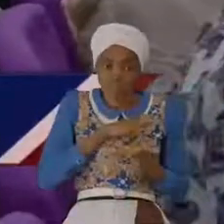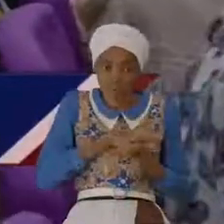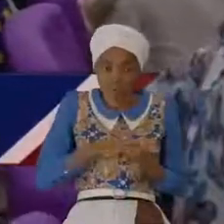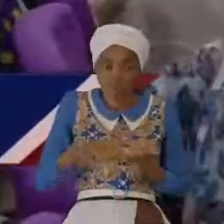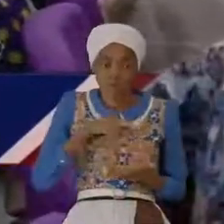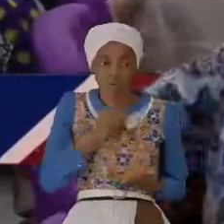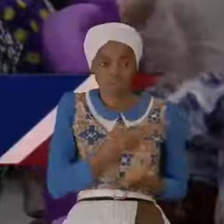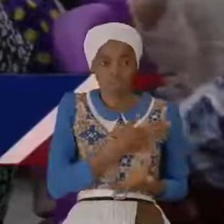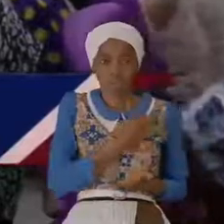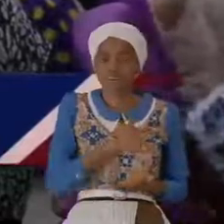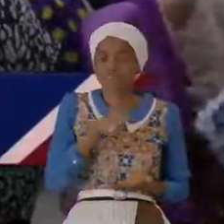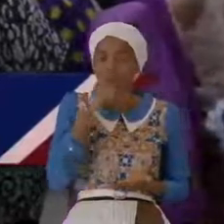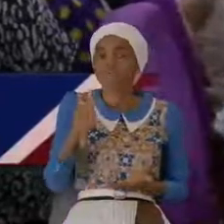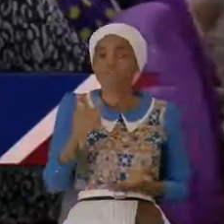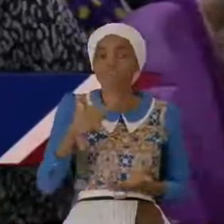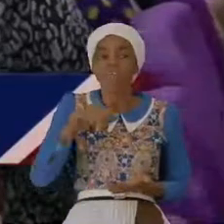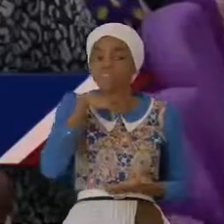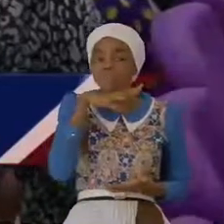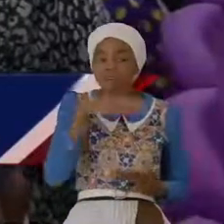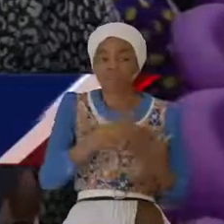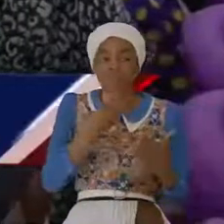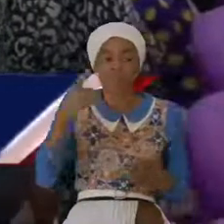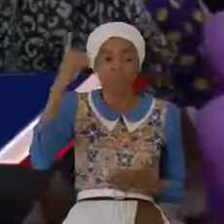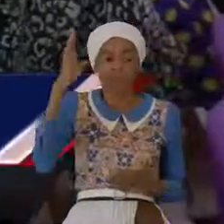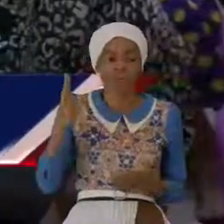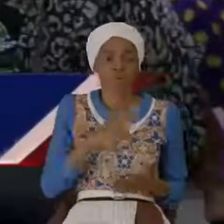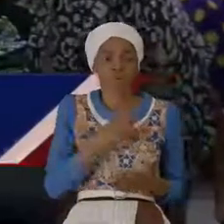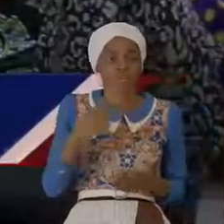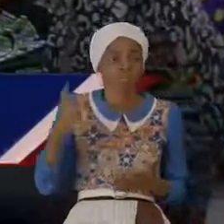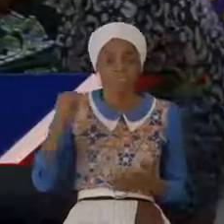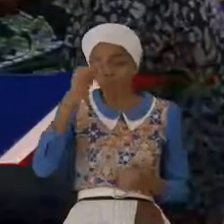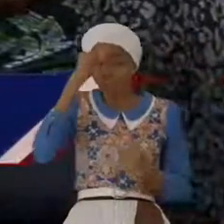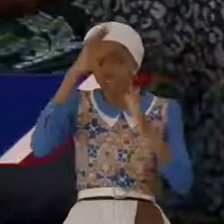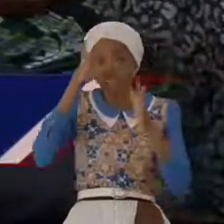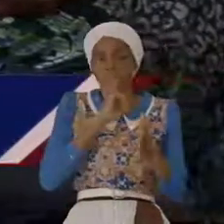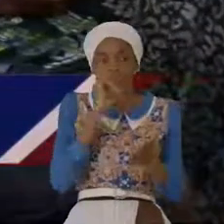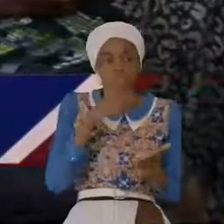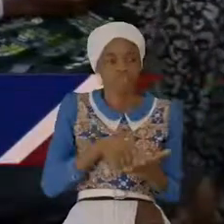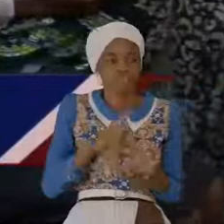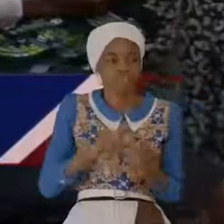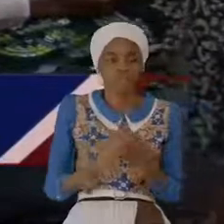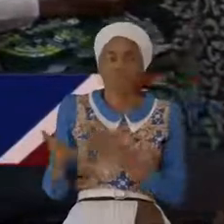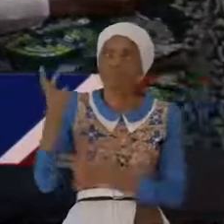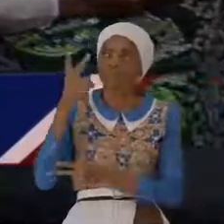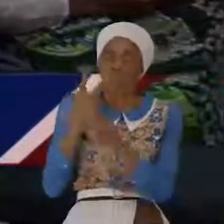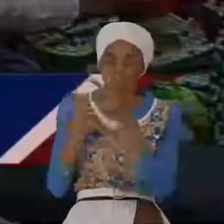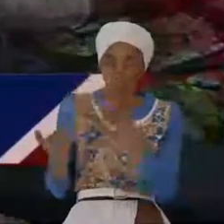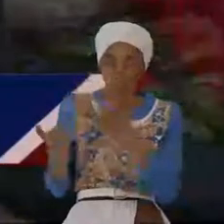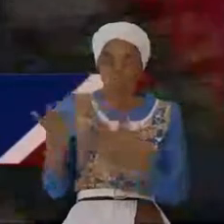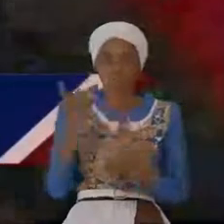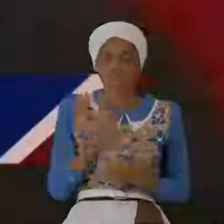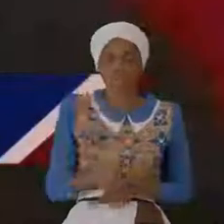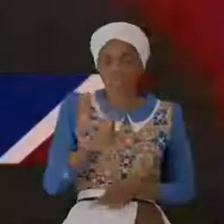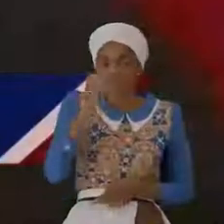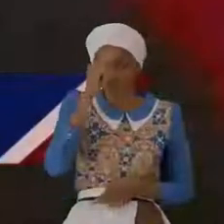religion pure et sans tache devant Dieu, notre Père, consiste à visiter les